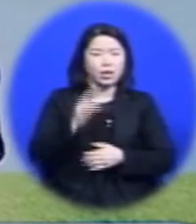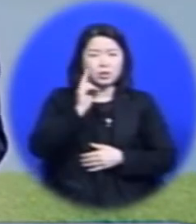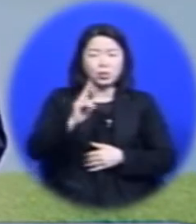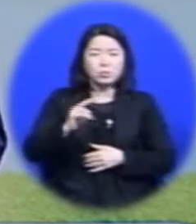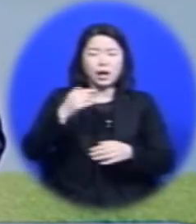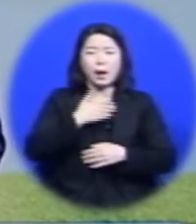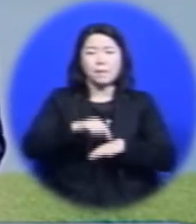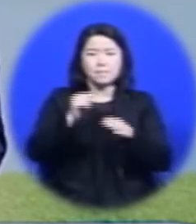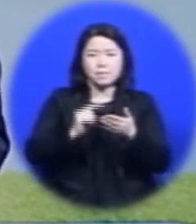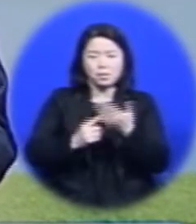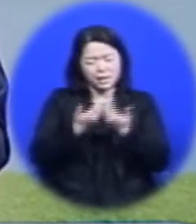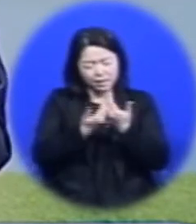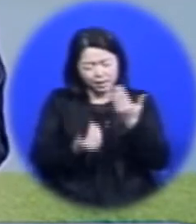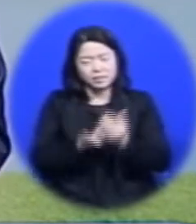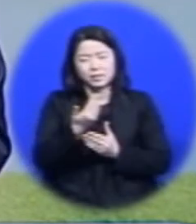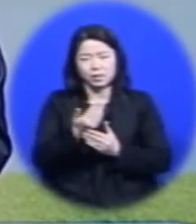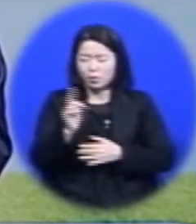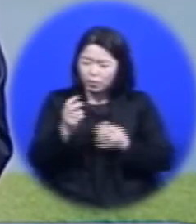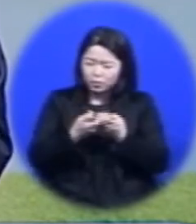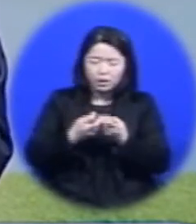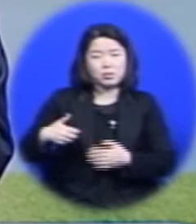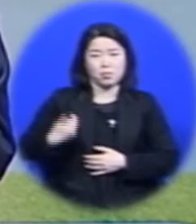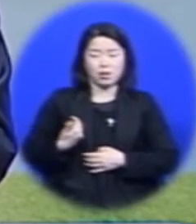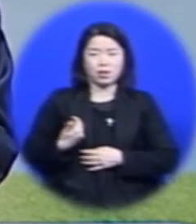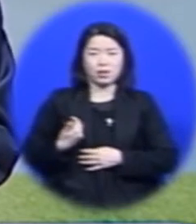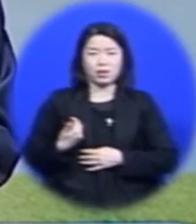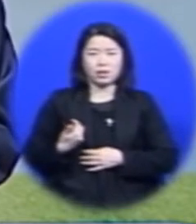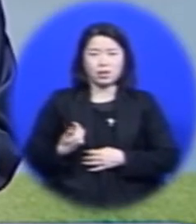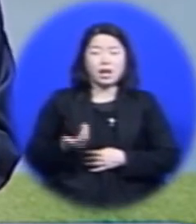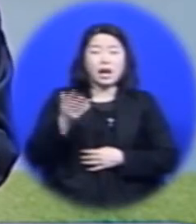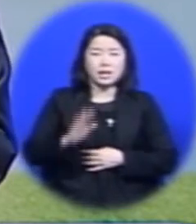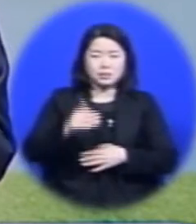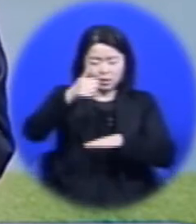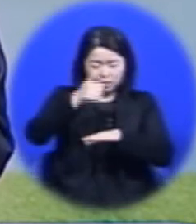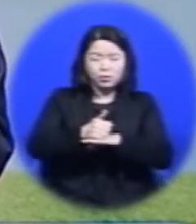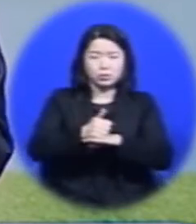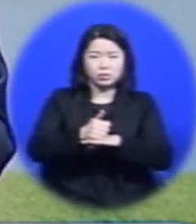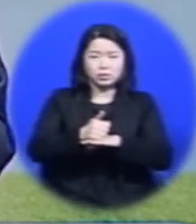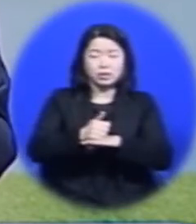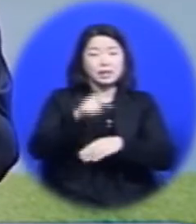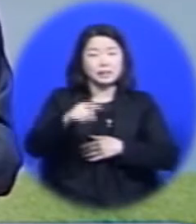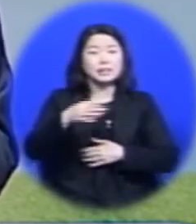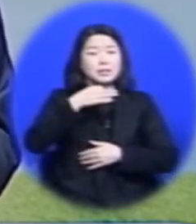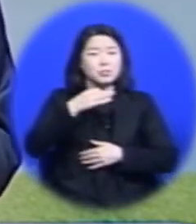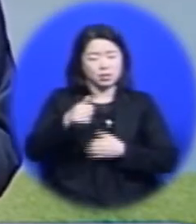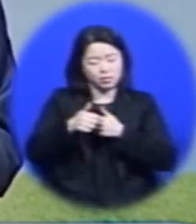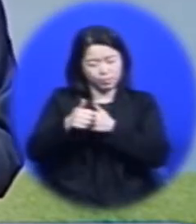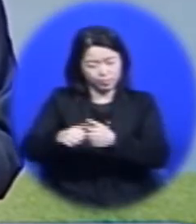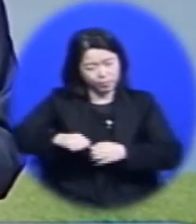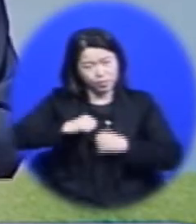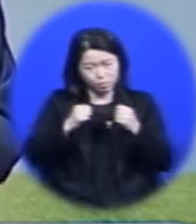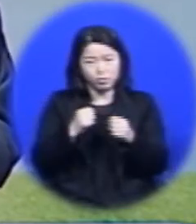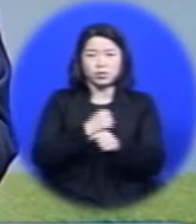마음에 갈등이 일어날 어떻게 해야 될지 모르겠 그러나 결국은 그 음성에 따릅니다